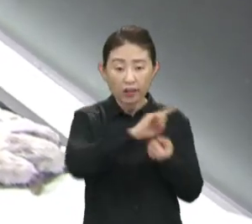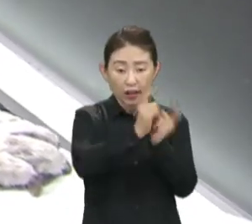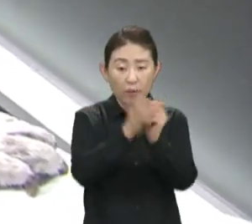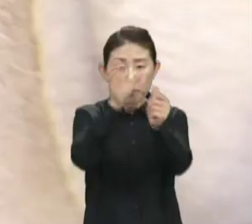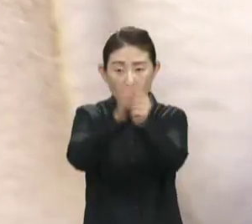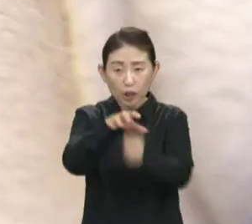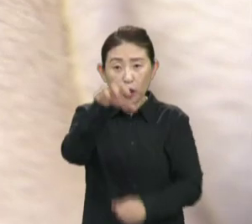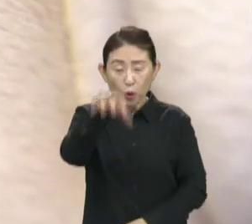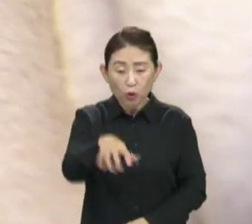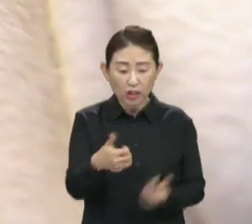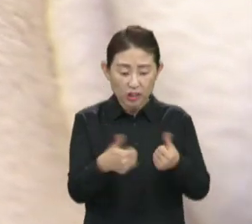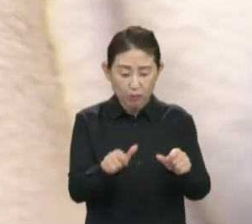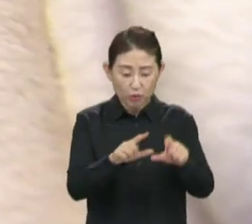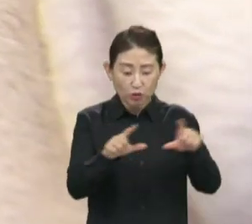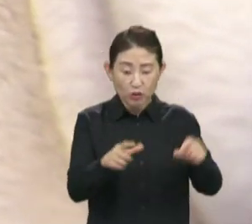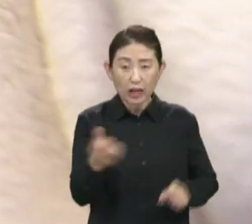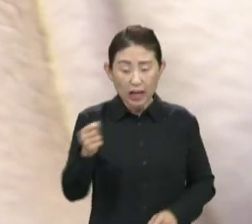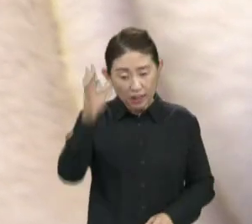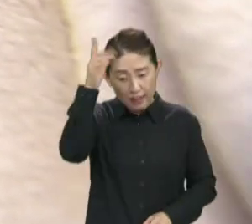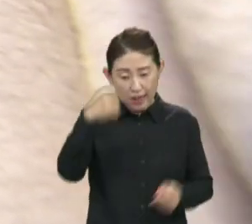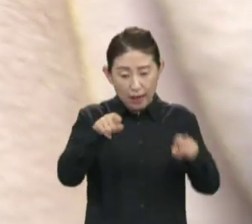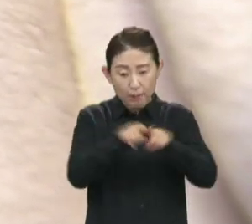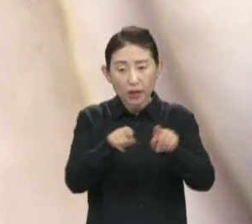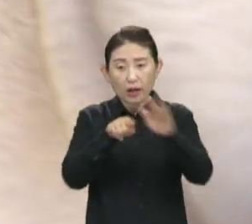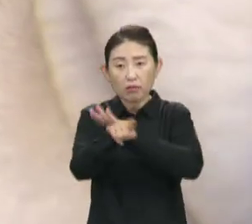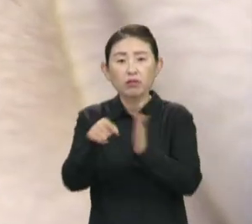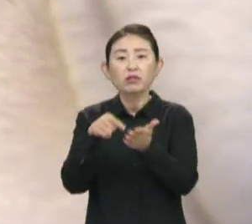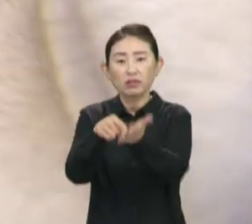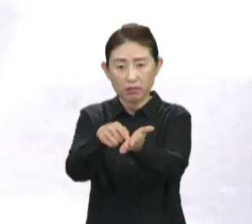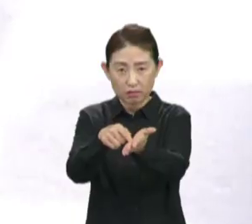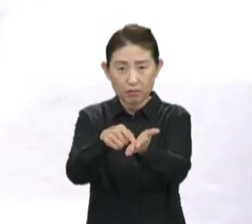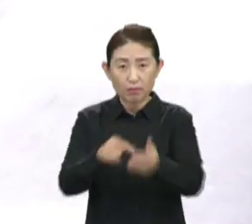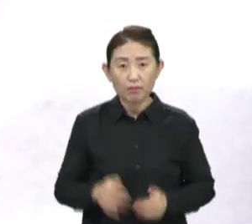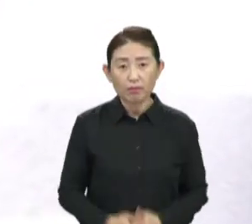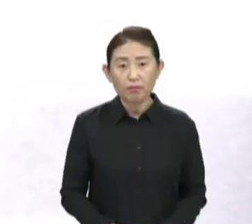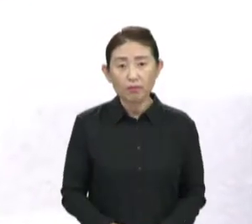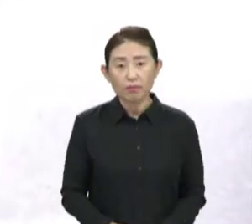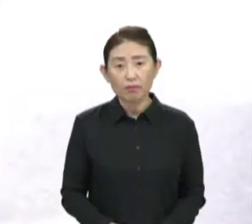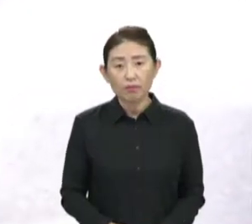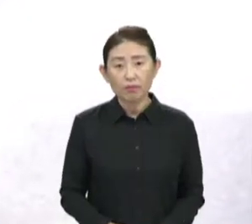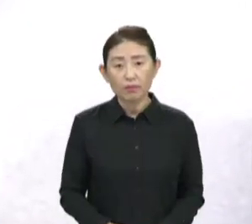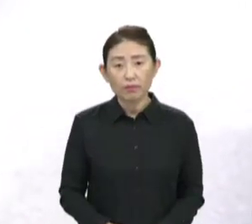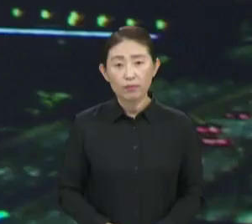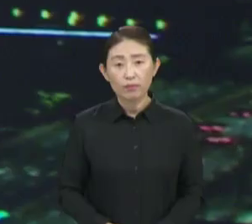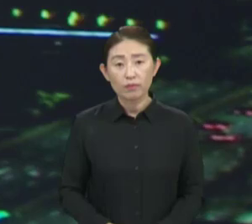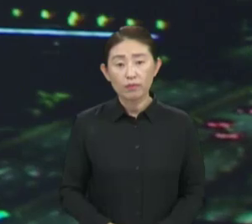업체에 신분증을 지참하고 반려동물과 함께 방문해야 합니다.